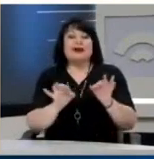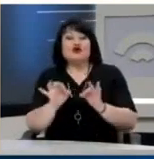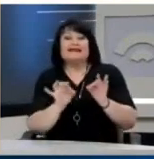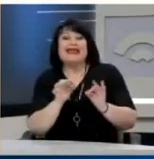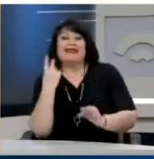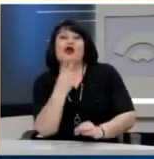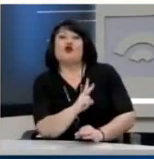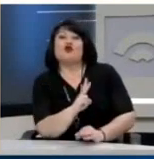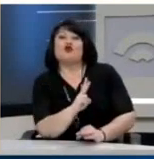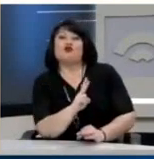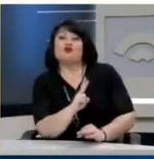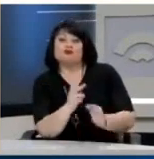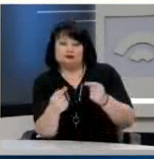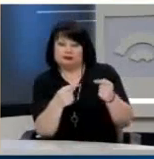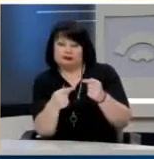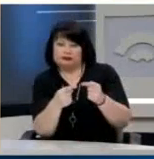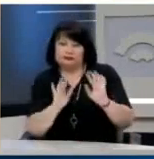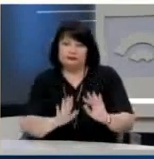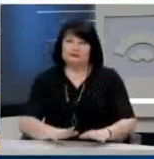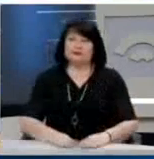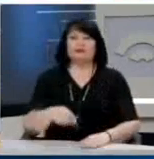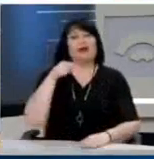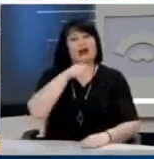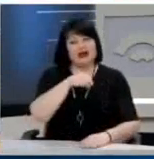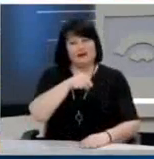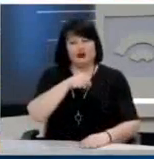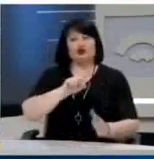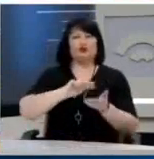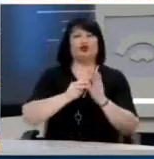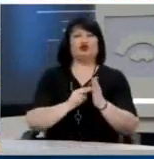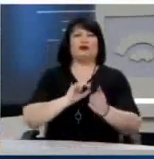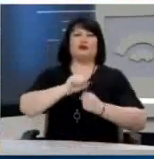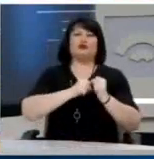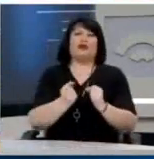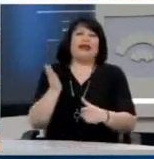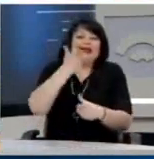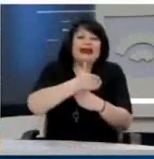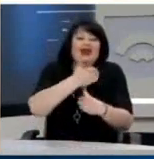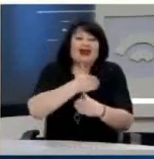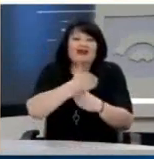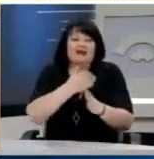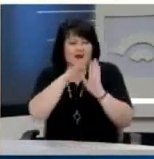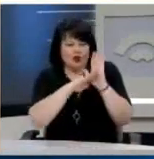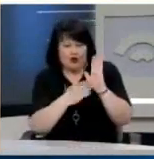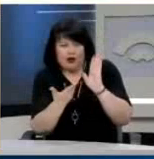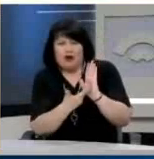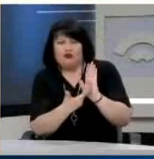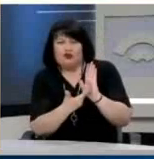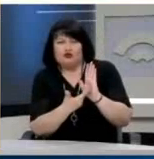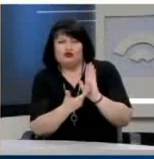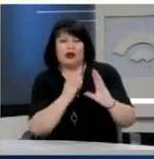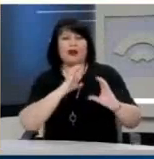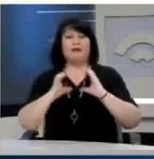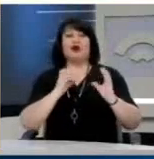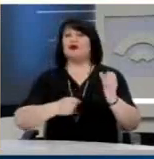κύριου Μητσοτάκη. Αυτό που επιμελώς προσπαθεί να κρύψει πίσω από